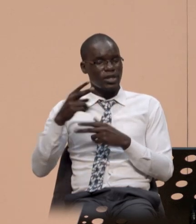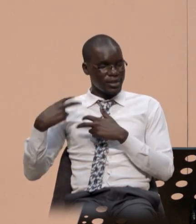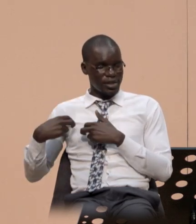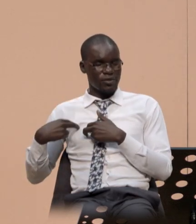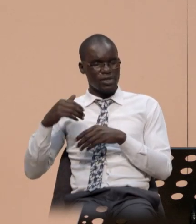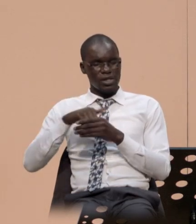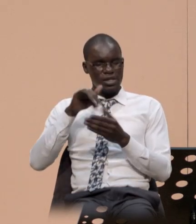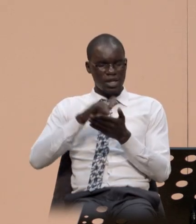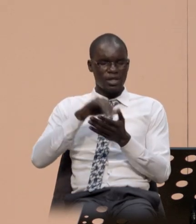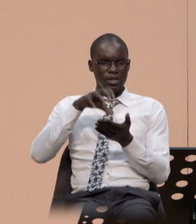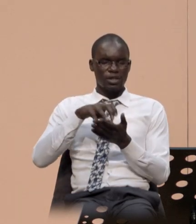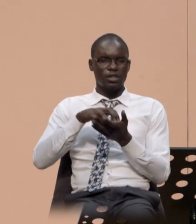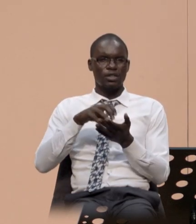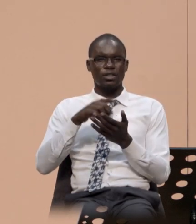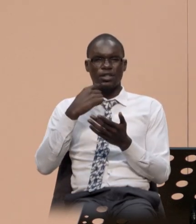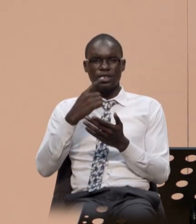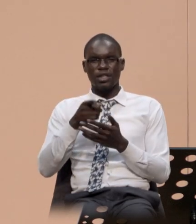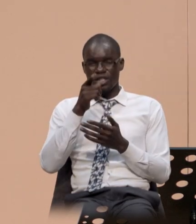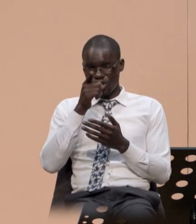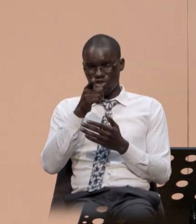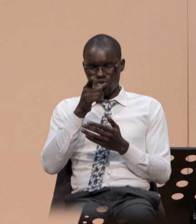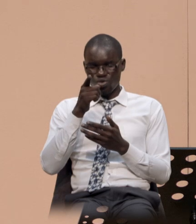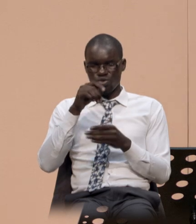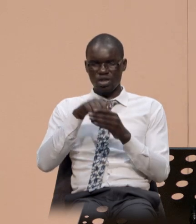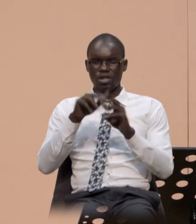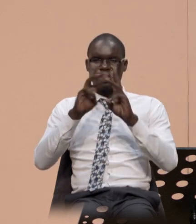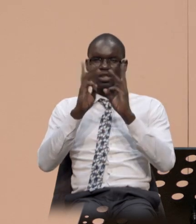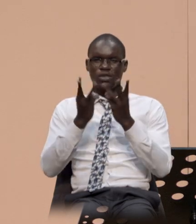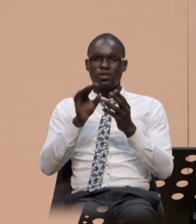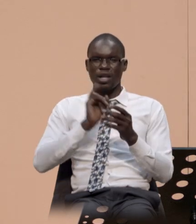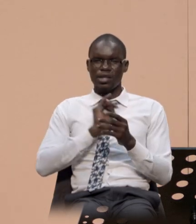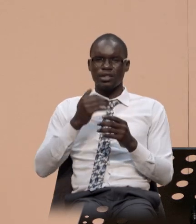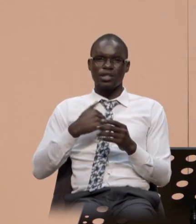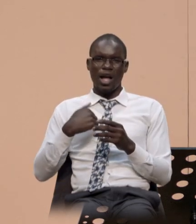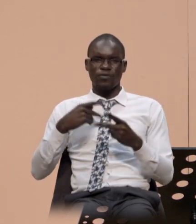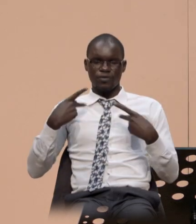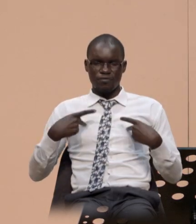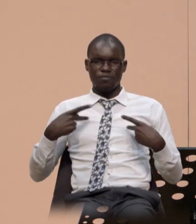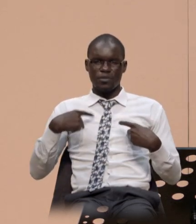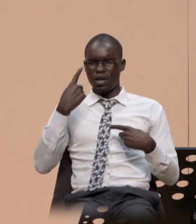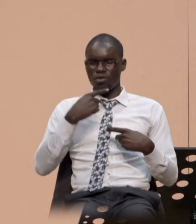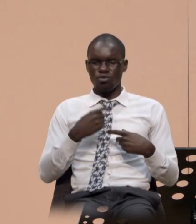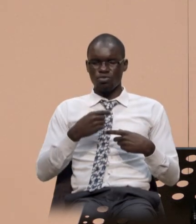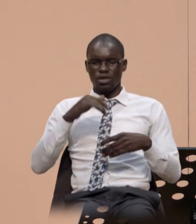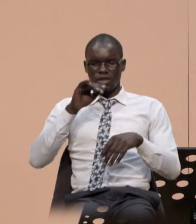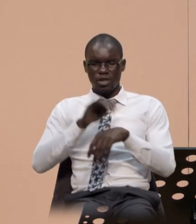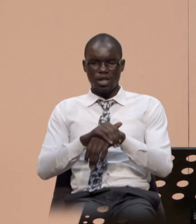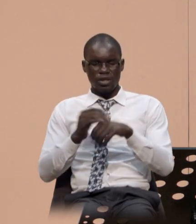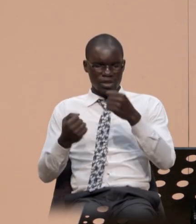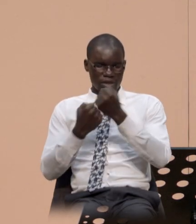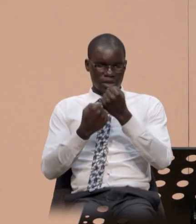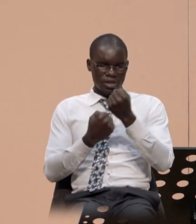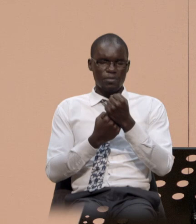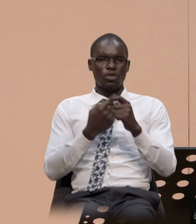hiyo, Mungu anamuelezea dhidi ya wewe kuwa duniani, nina watu ambao wananitegemea na wame